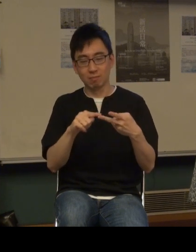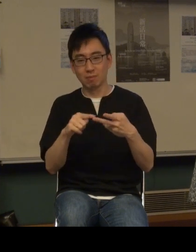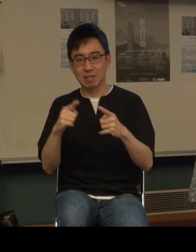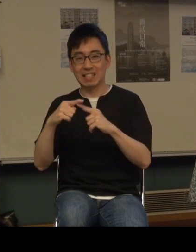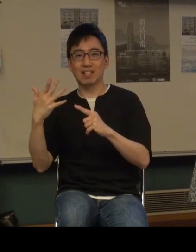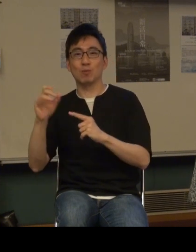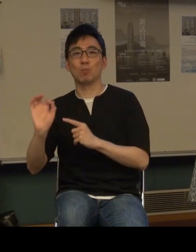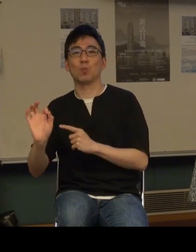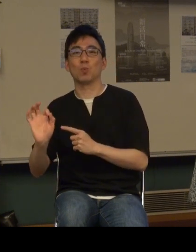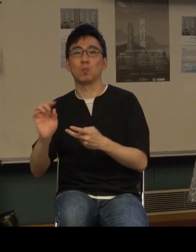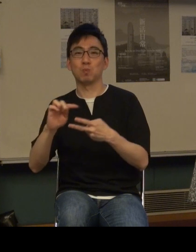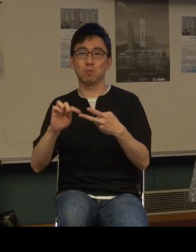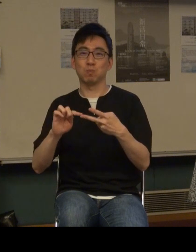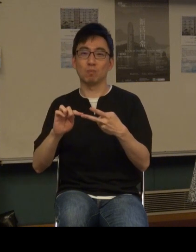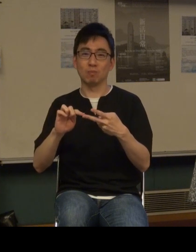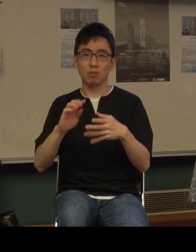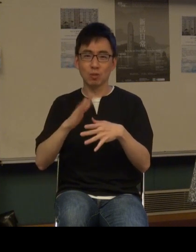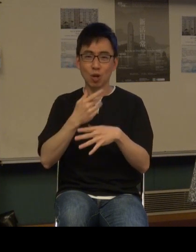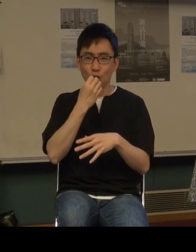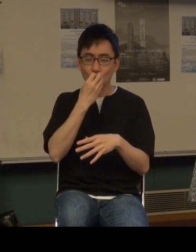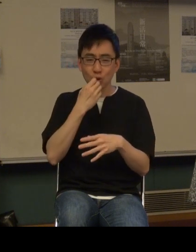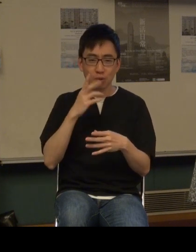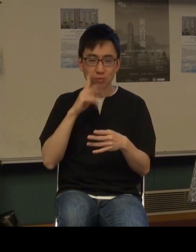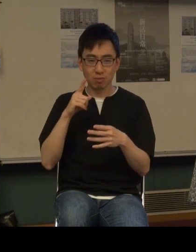人手嚇。咁因為咧香港冇本土